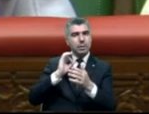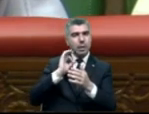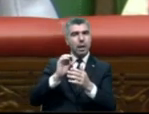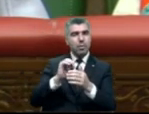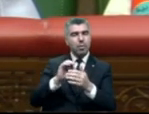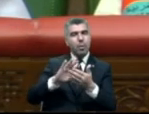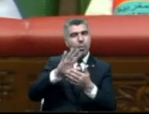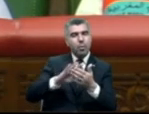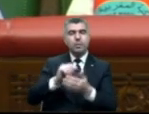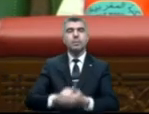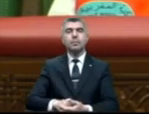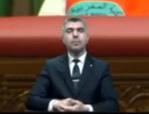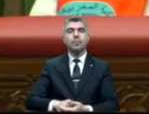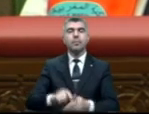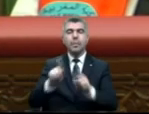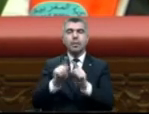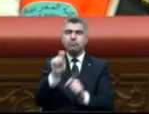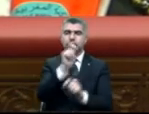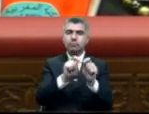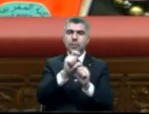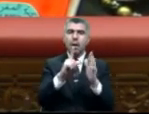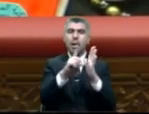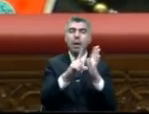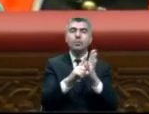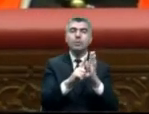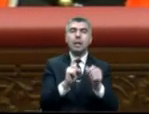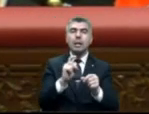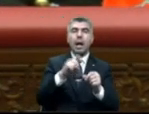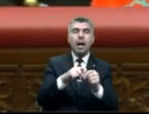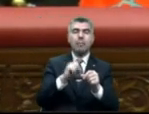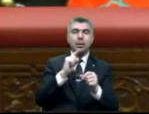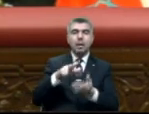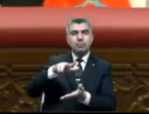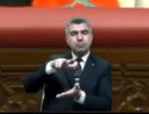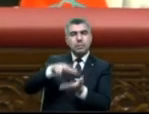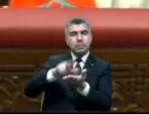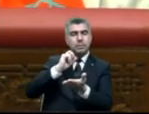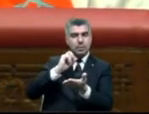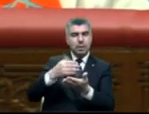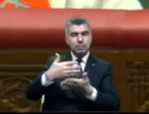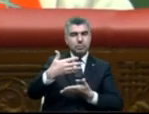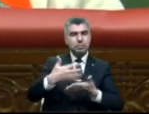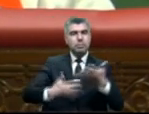تتطلع بها النقابات. وتم وضع أول نص قانوني خاص بالنقابات المهنية من خلال إصدار الظهير